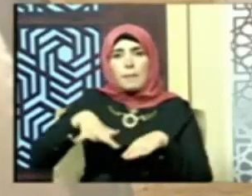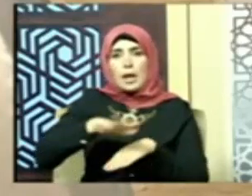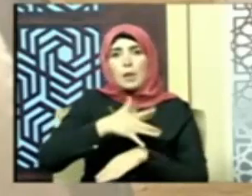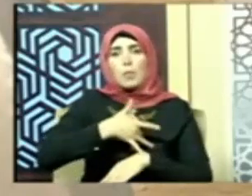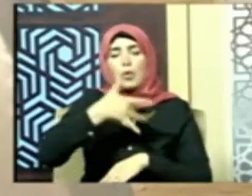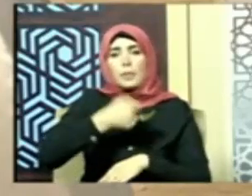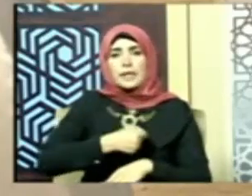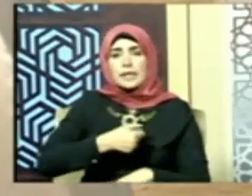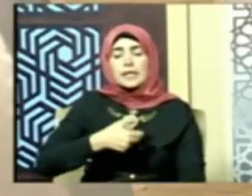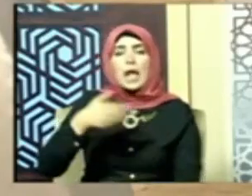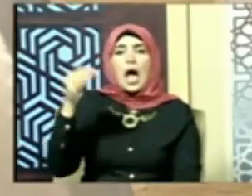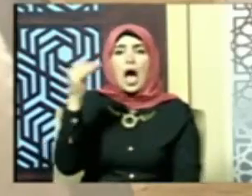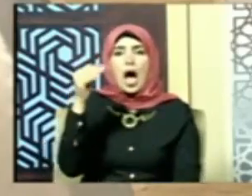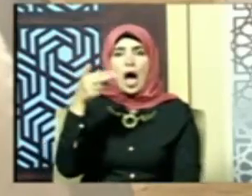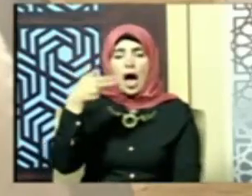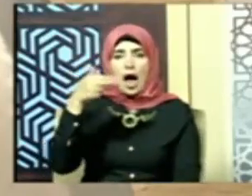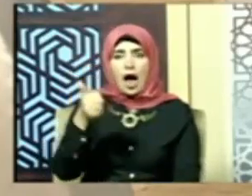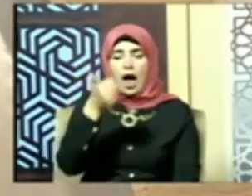رضي الله عنها،